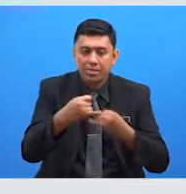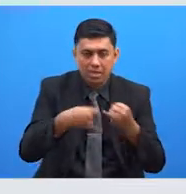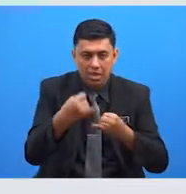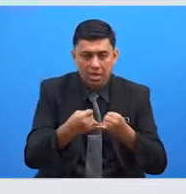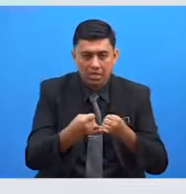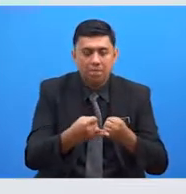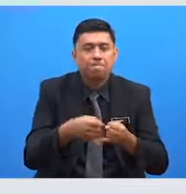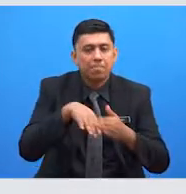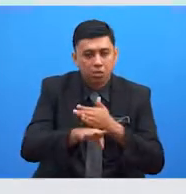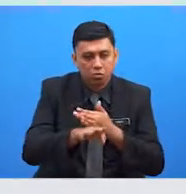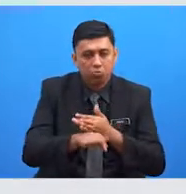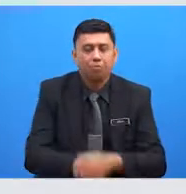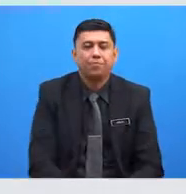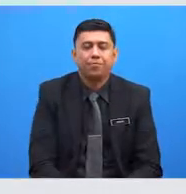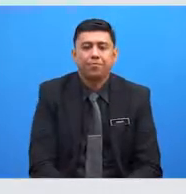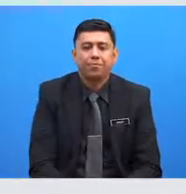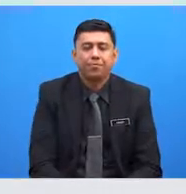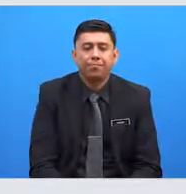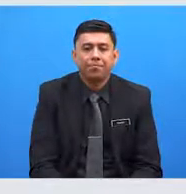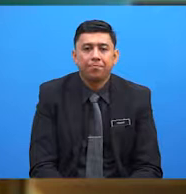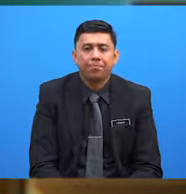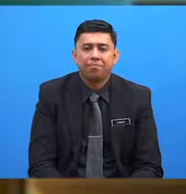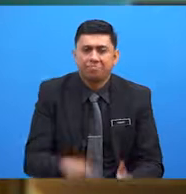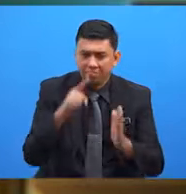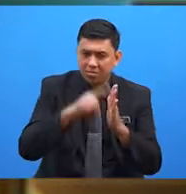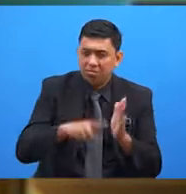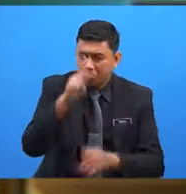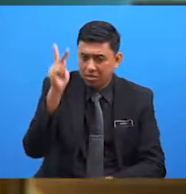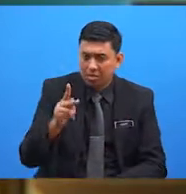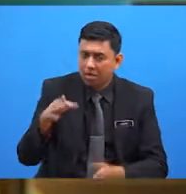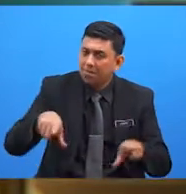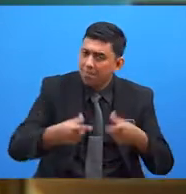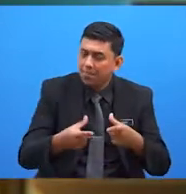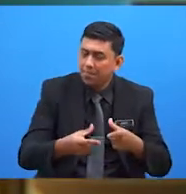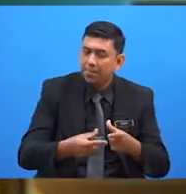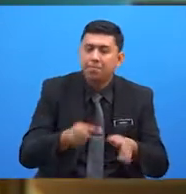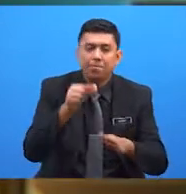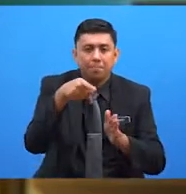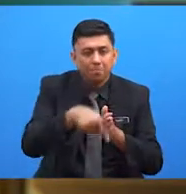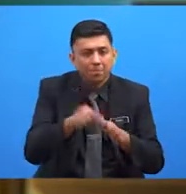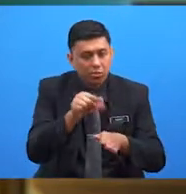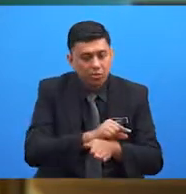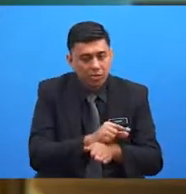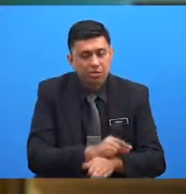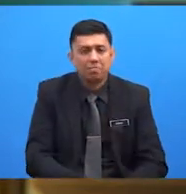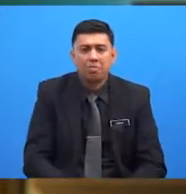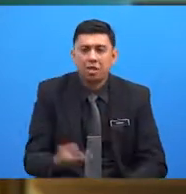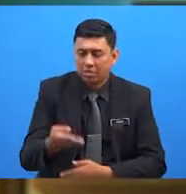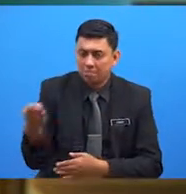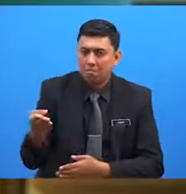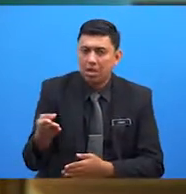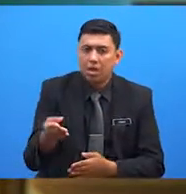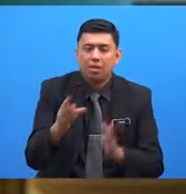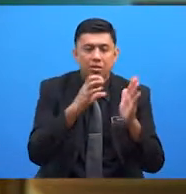login akan dipaparkan. Apakah akan berlaku jika pengguna tidak memasukkan sebarang